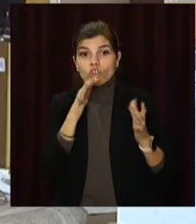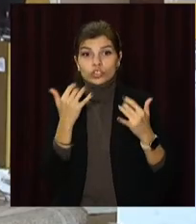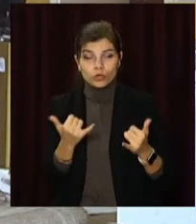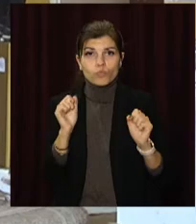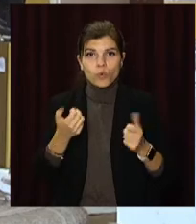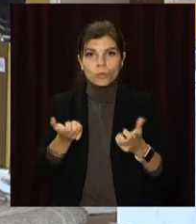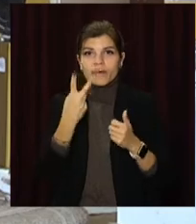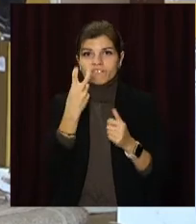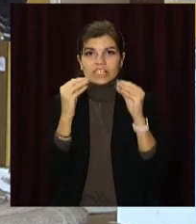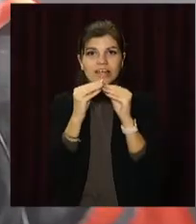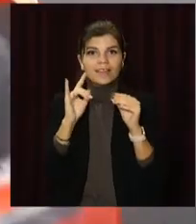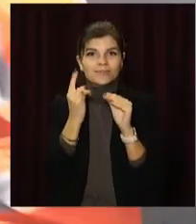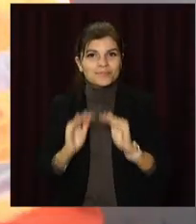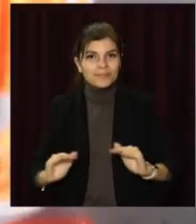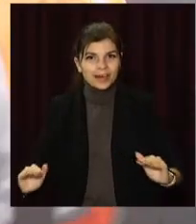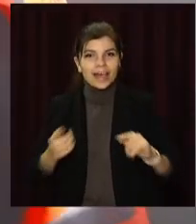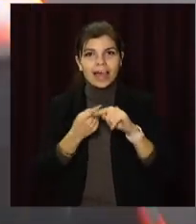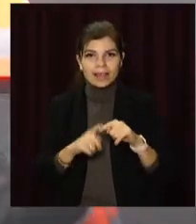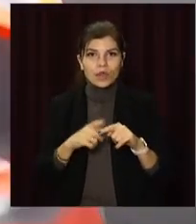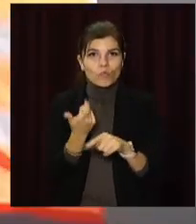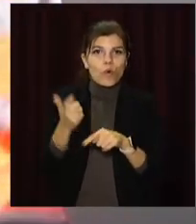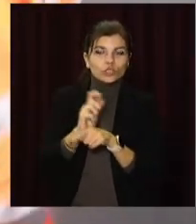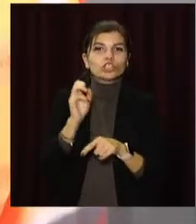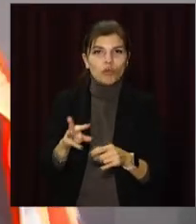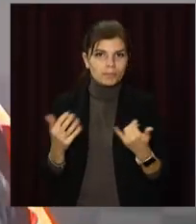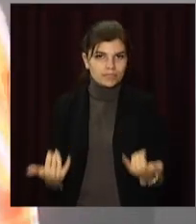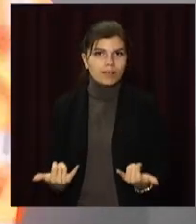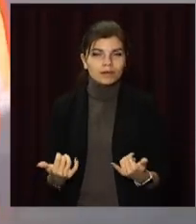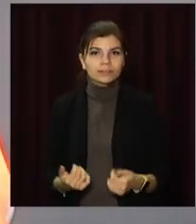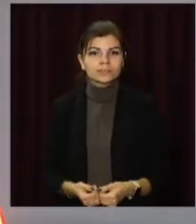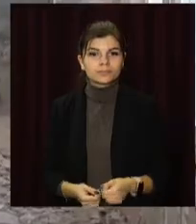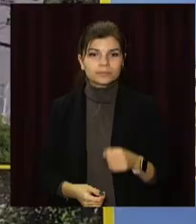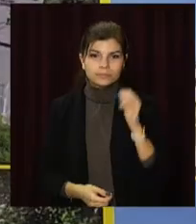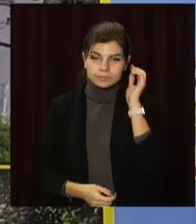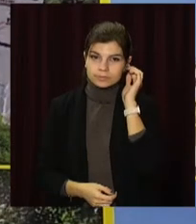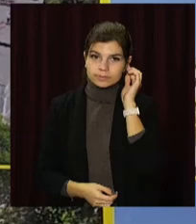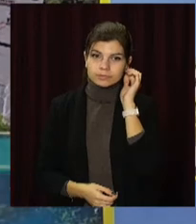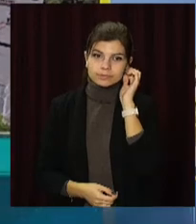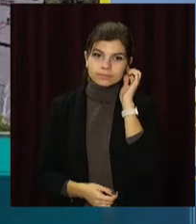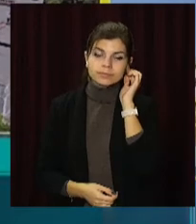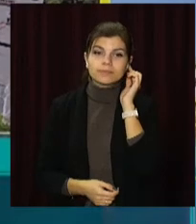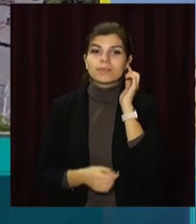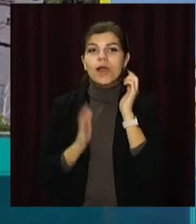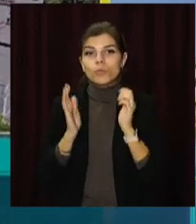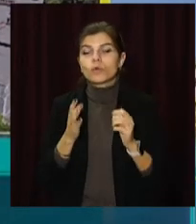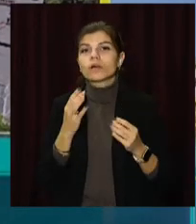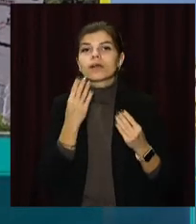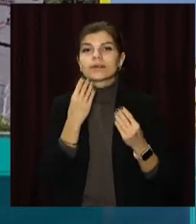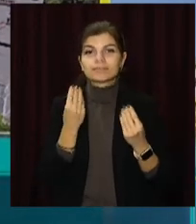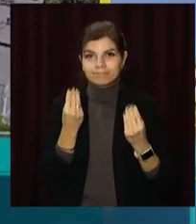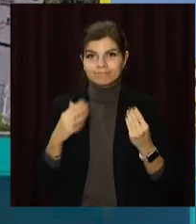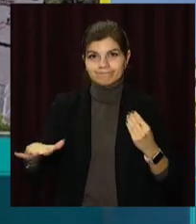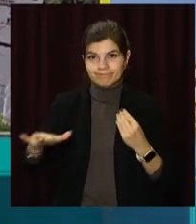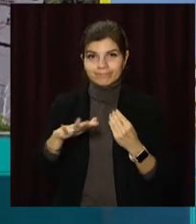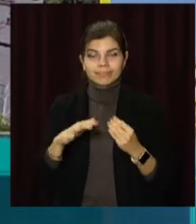прийняти 210 малюків. Це на півсотні більше, ніж зараз. Будуть така якісна масштабна